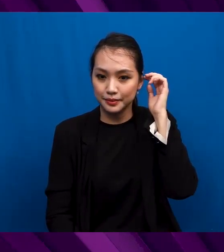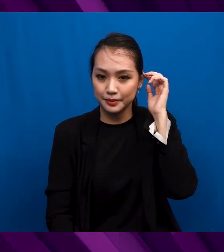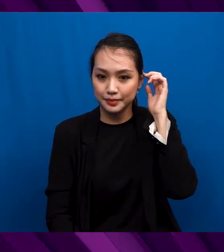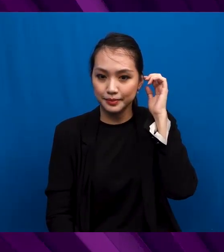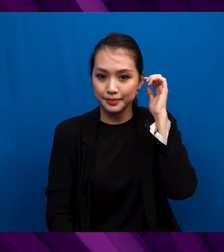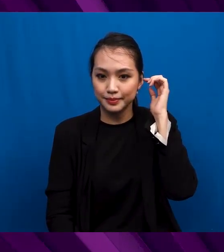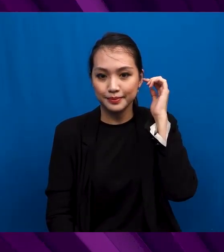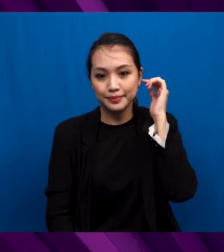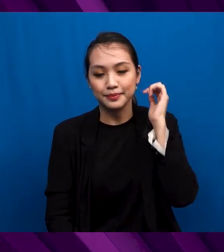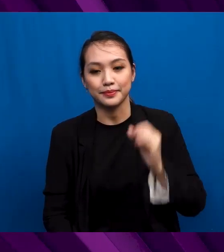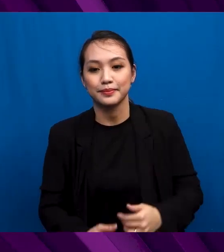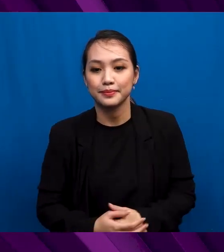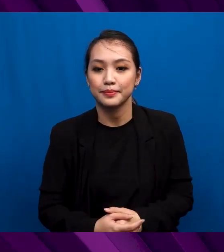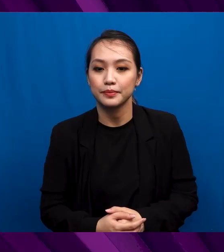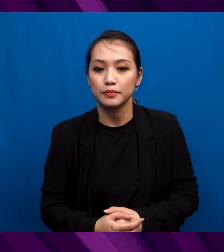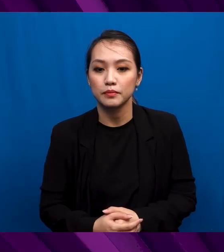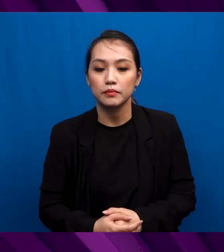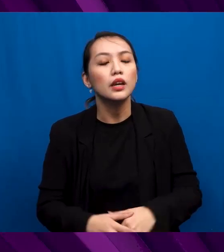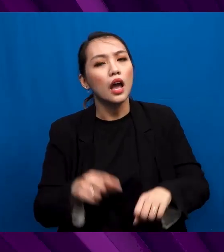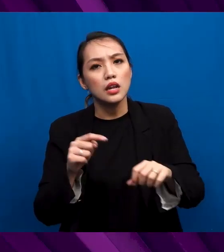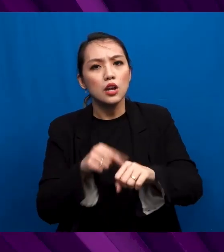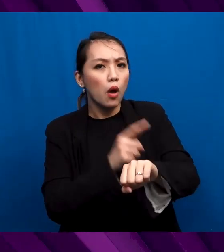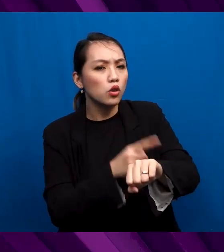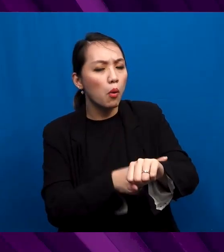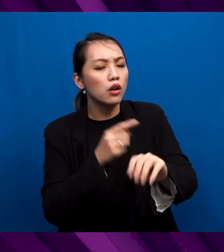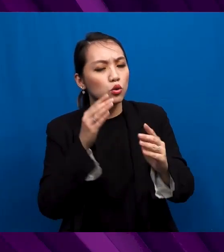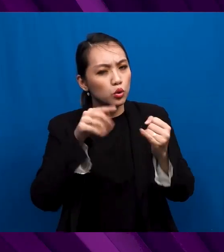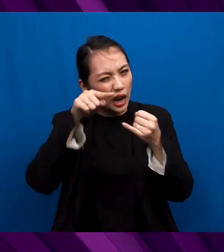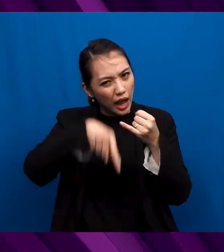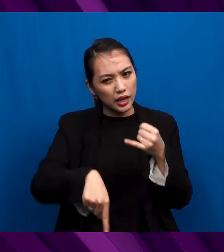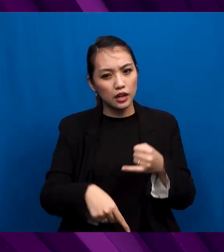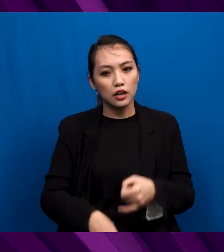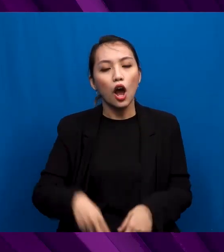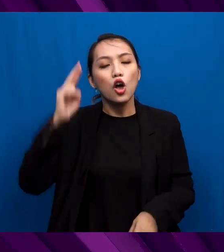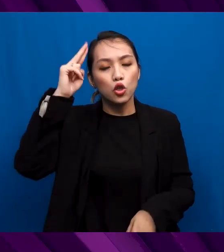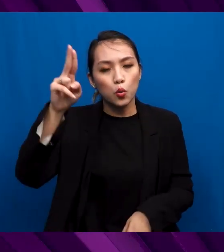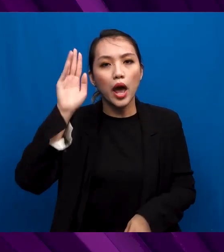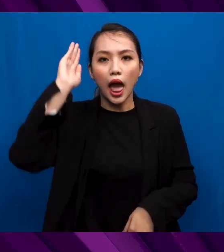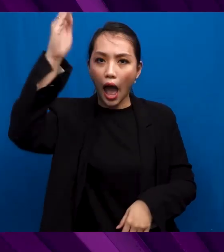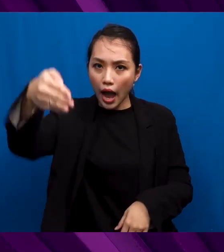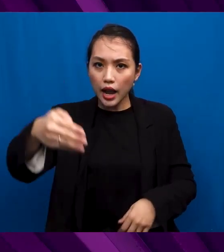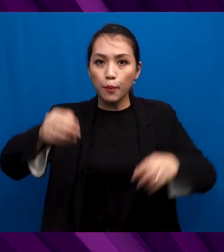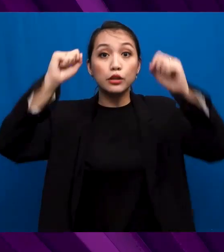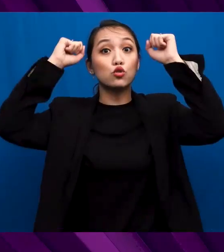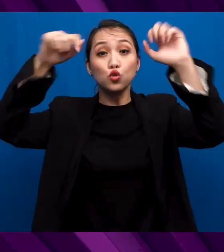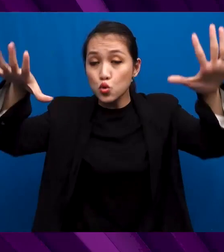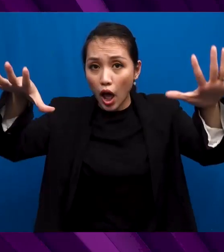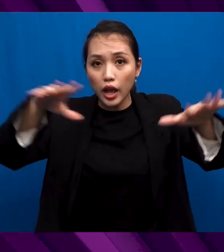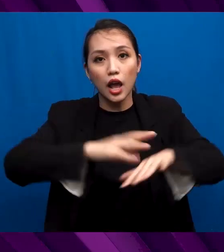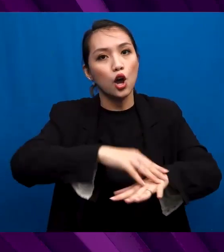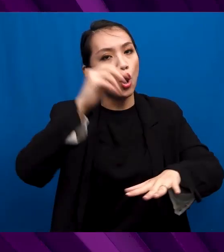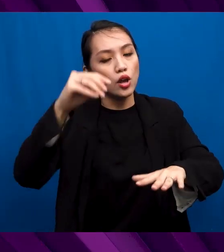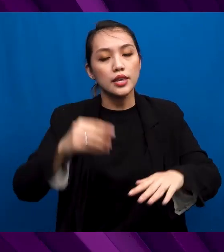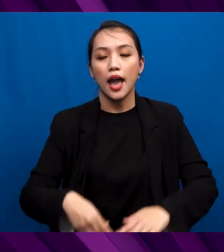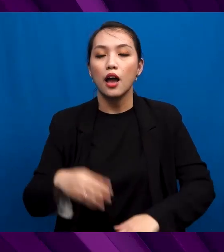memanifestasikan bahwa di akhir zaman pada hari-hari terakhir Tuhan akan mencurahkan rohnya ke atas semua manusia. Hambaku